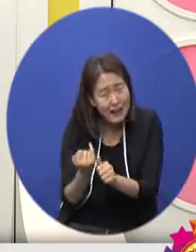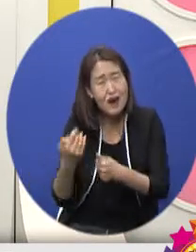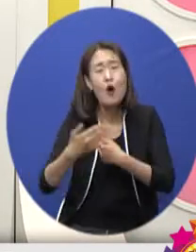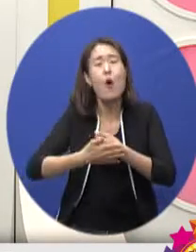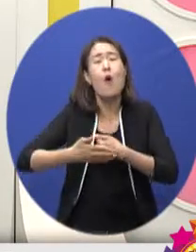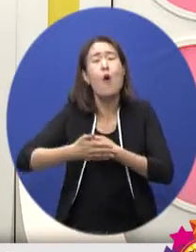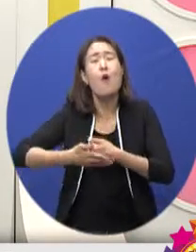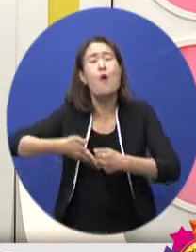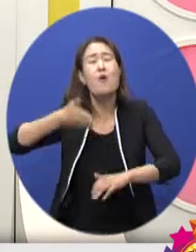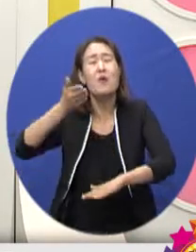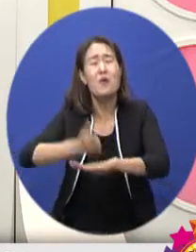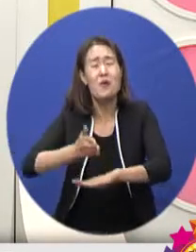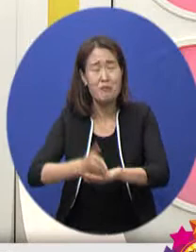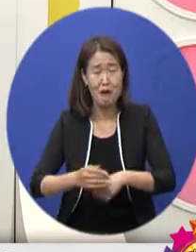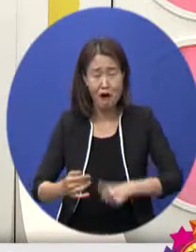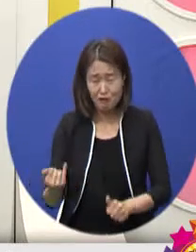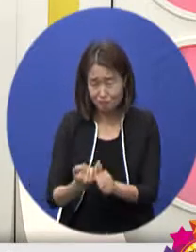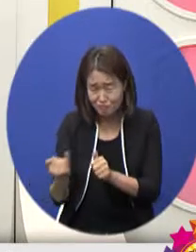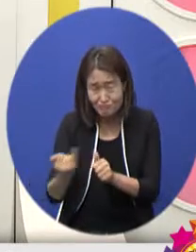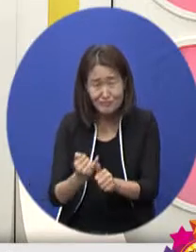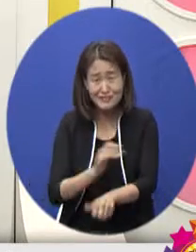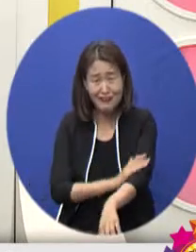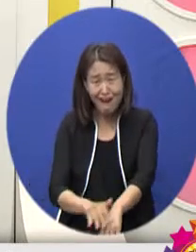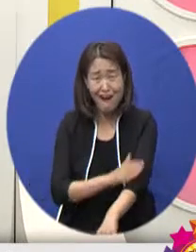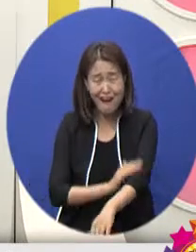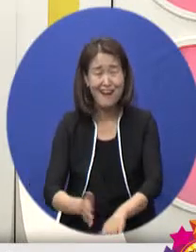다행이죠. 아들 며느리 잘. 잘 드셨네 우리 어머니.